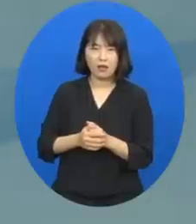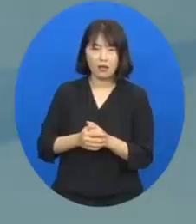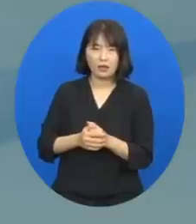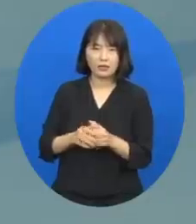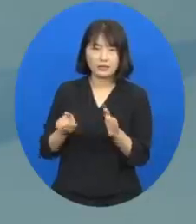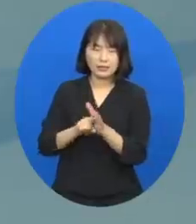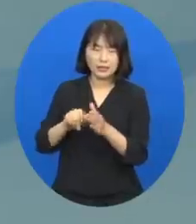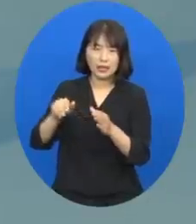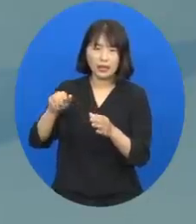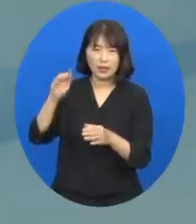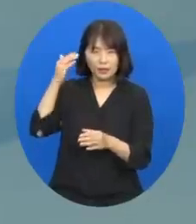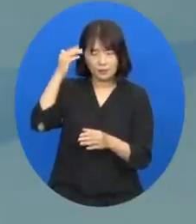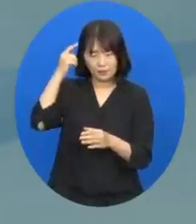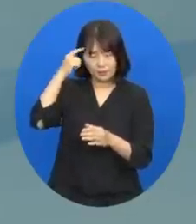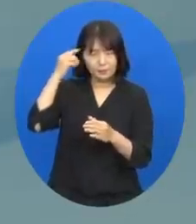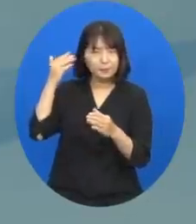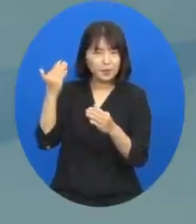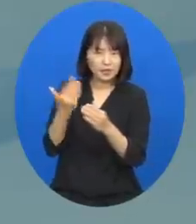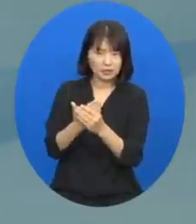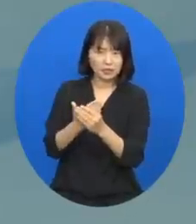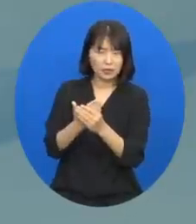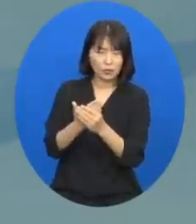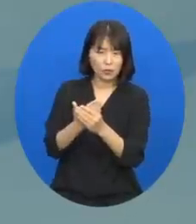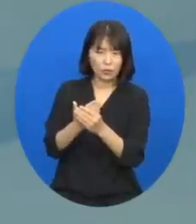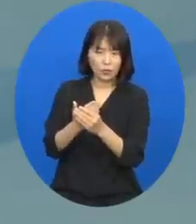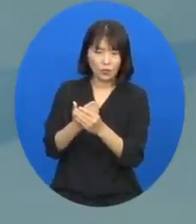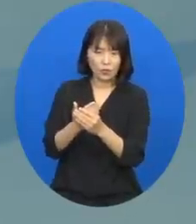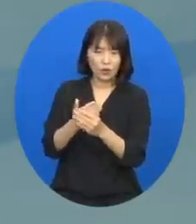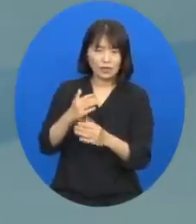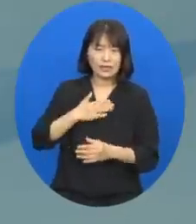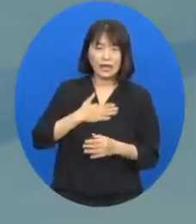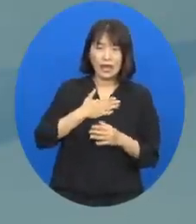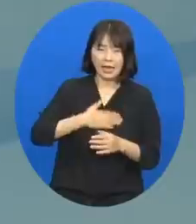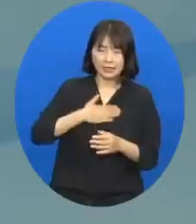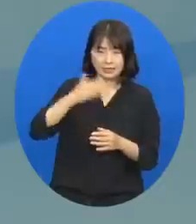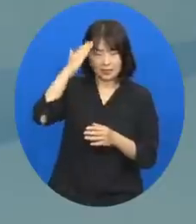아는 한 한국인 중에 영어를 잘 하시는 분입니다